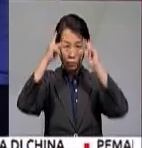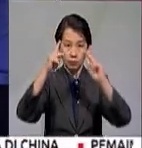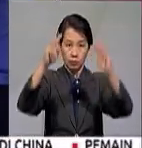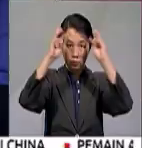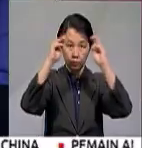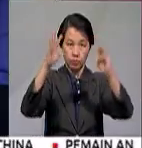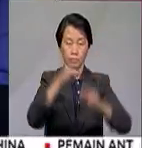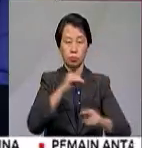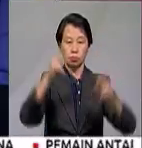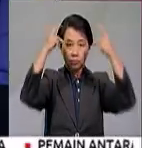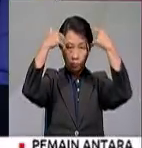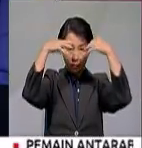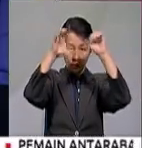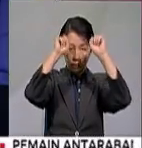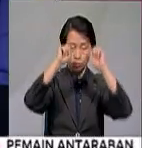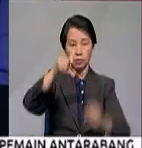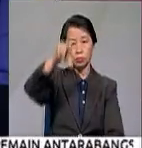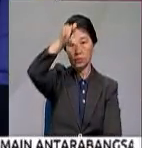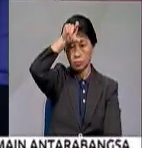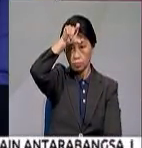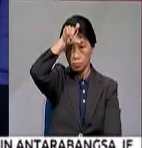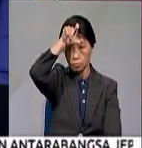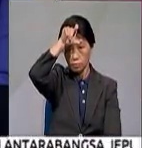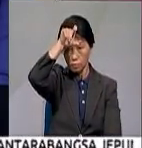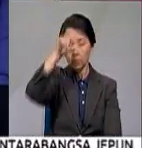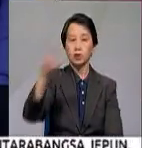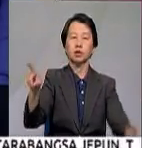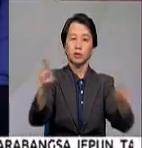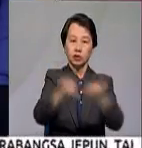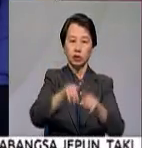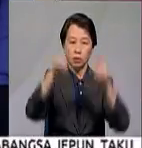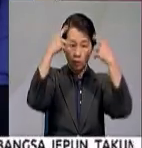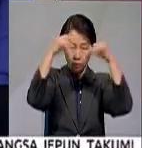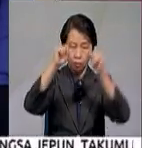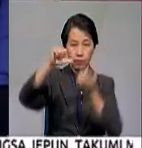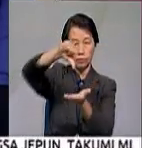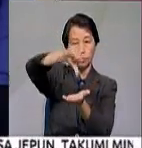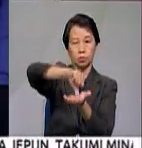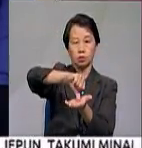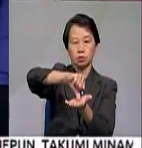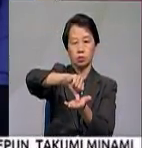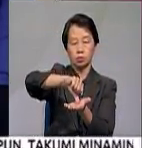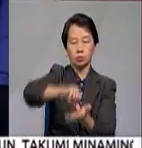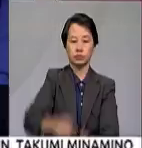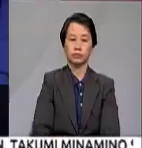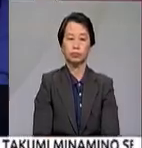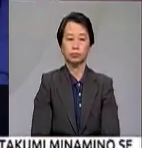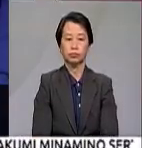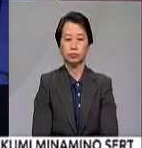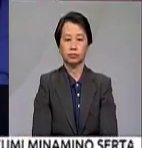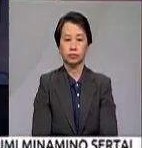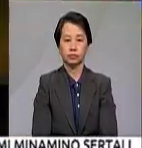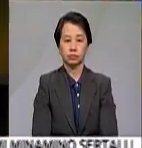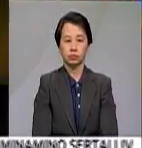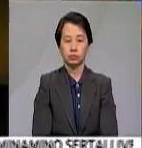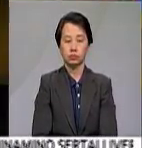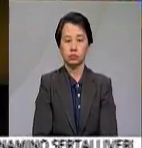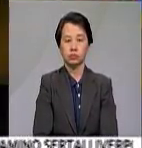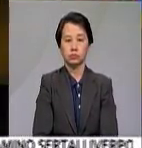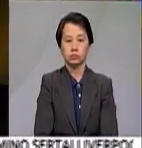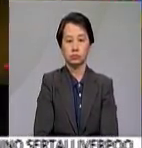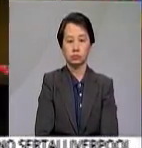Mohamad dan Presiden Turki Recep Tayyip Erdogan juga Presiden Iran Dr. Hassan Rouhani.